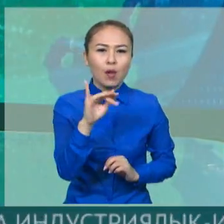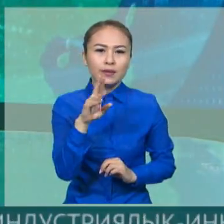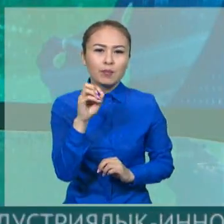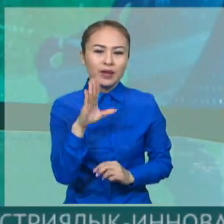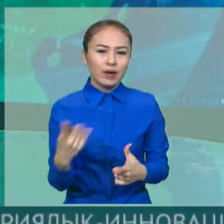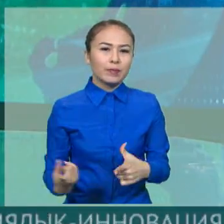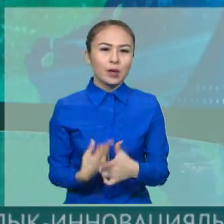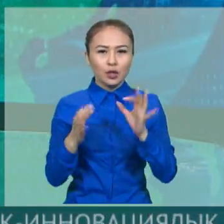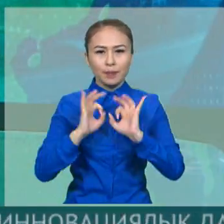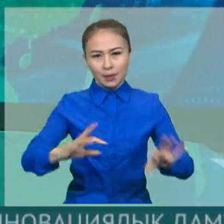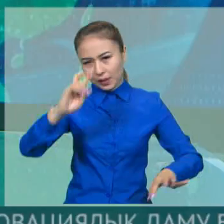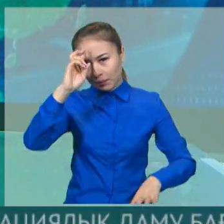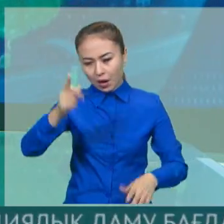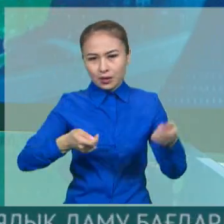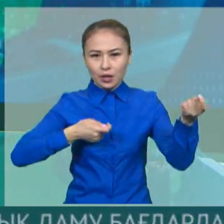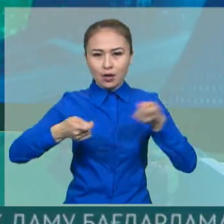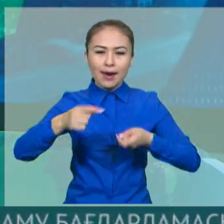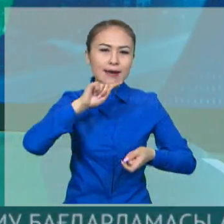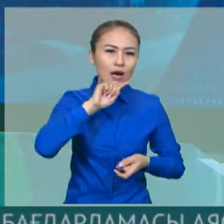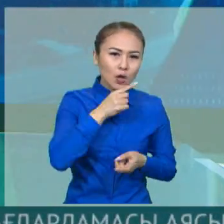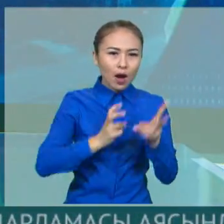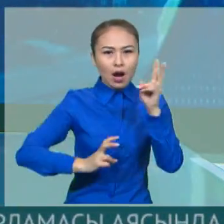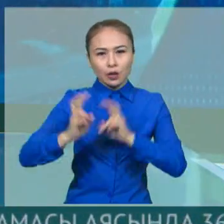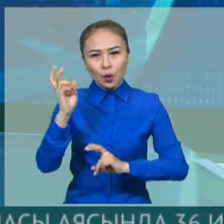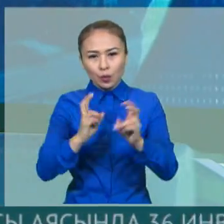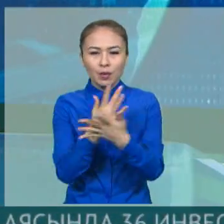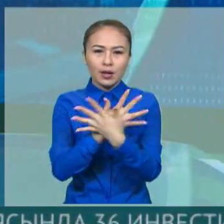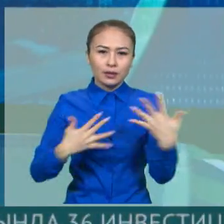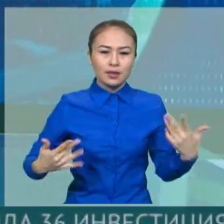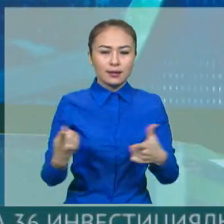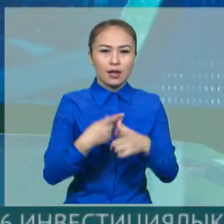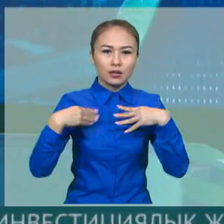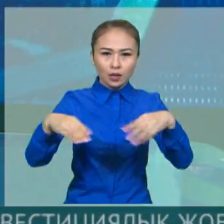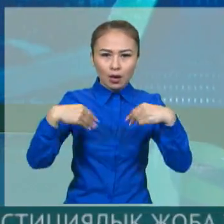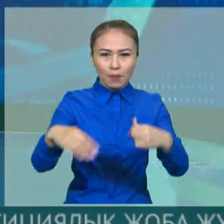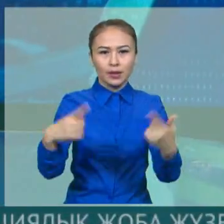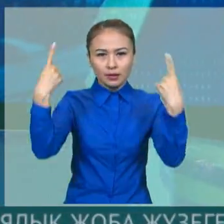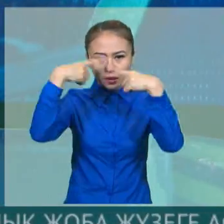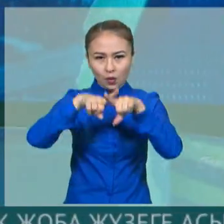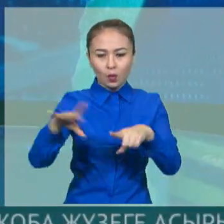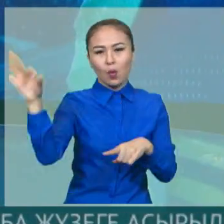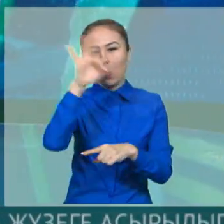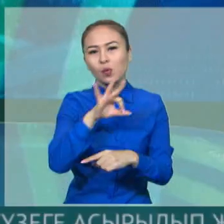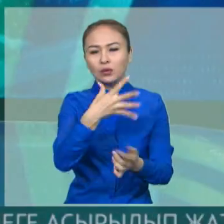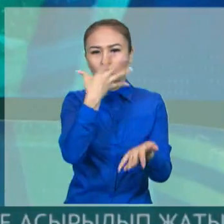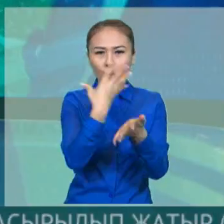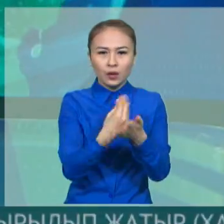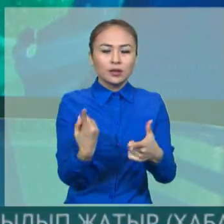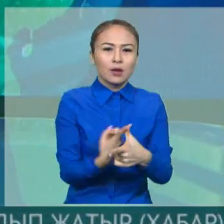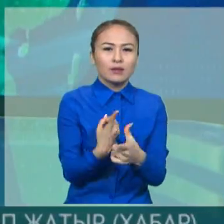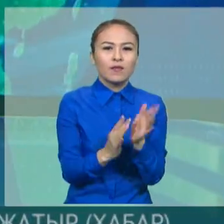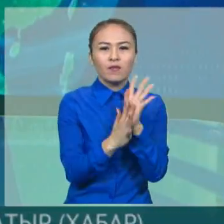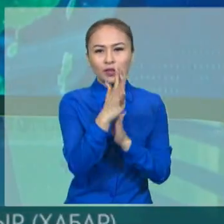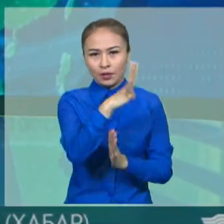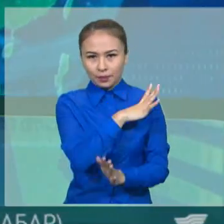Толысбаев. Сарапшының айтуынша мемлекеттік басқару, экономика, агроөнеркәсіп, әлеуметтік салаларға сандық технологияның енгізілуі ел